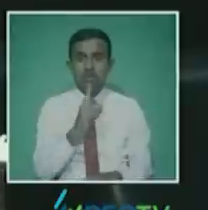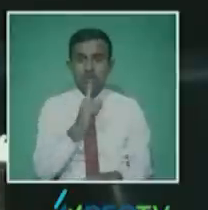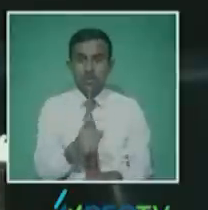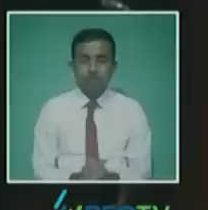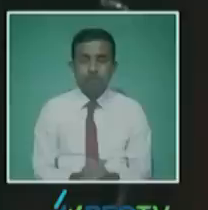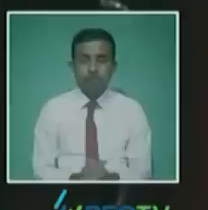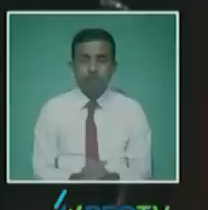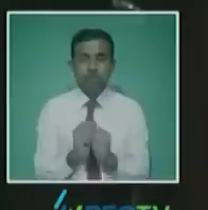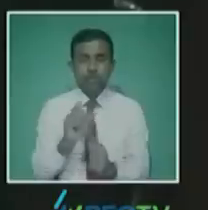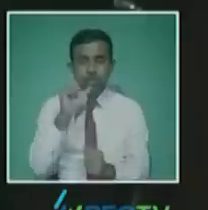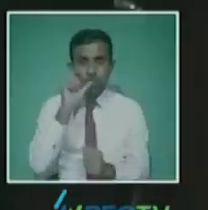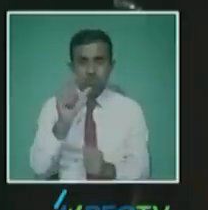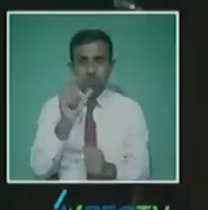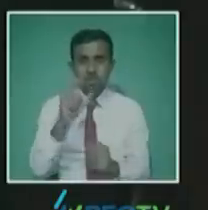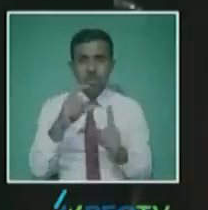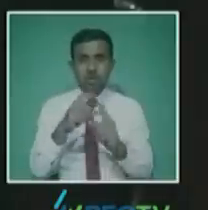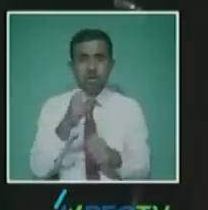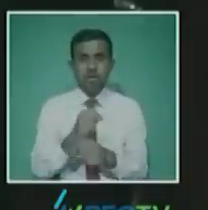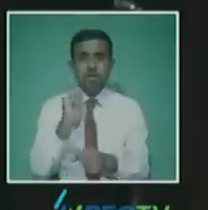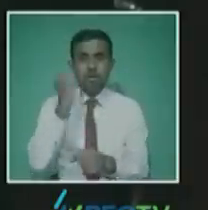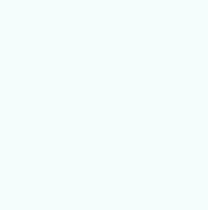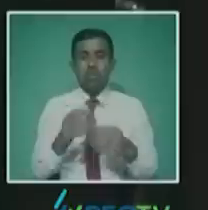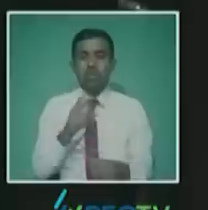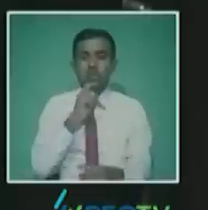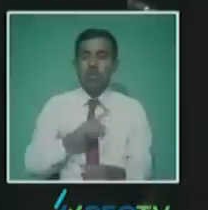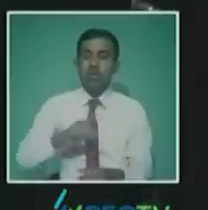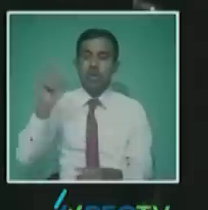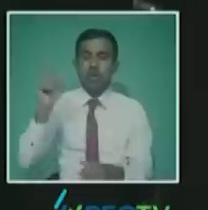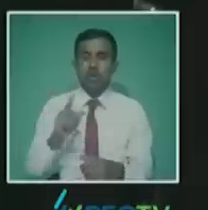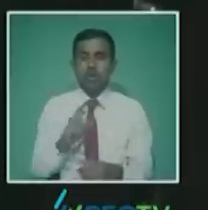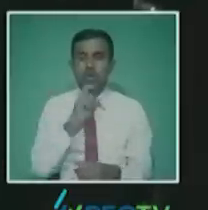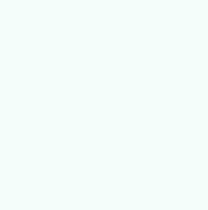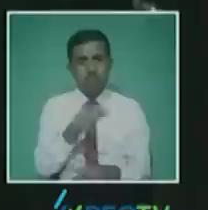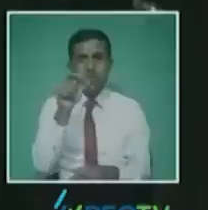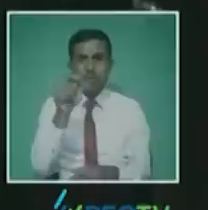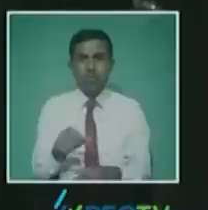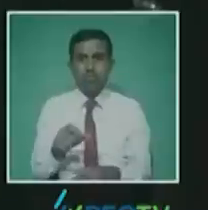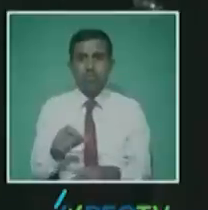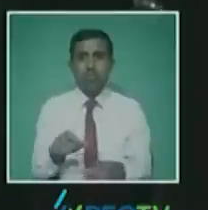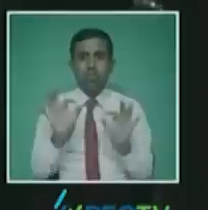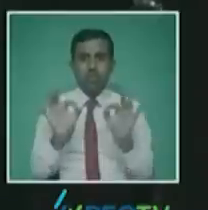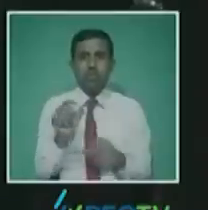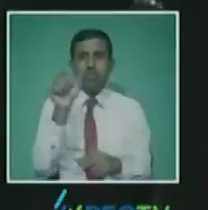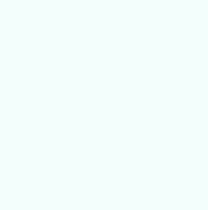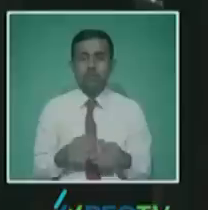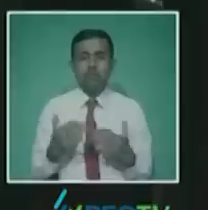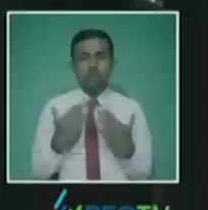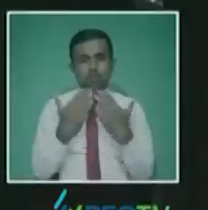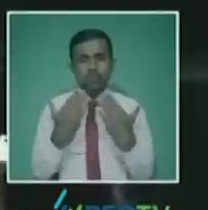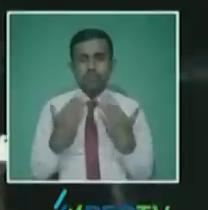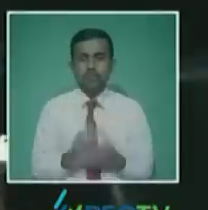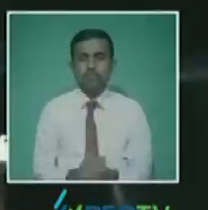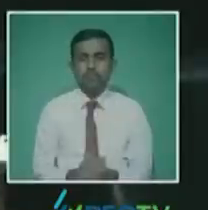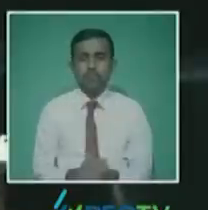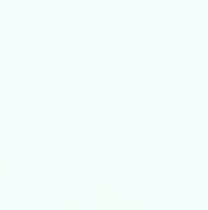අධ්‍යක්ෂ ජෙනරාල්වරයා. වැඩ බලන අධ්‍යක්ෂ ජෙනරාල්වරයා වශයෙන් ඉන්නකොට උසාවි මුත් තීන්දුව කරා මෙතුමා තමයි සූසා කියලා. එහෙම යුනේ. ඔබතුමාගේ